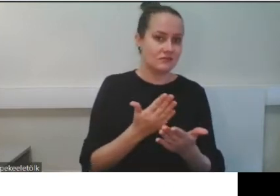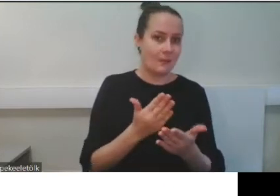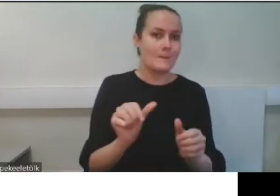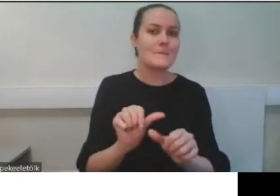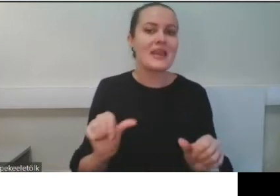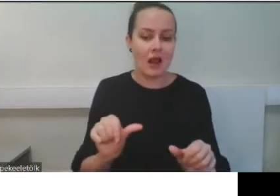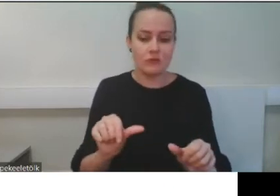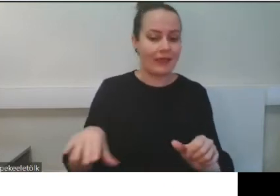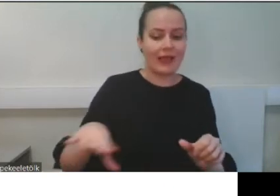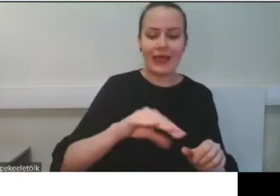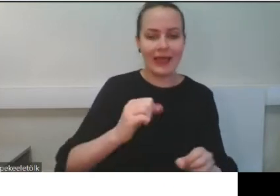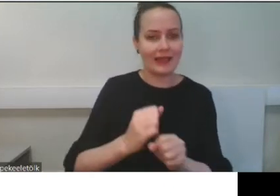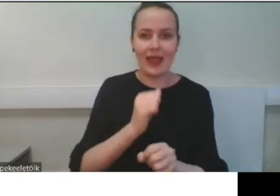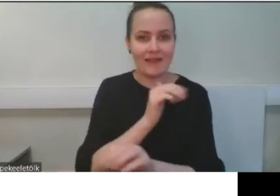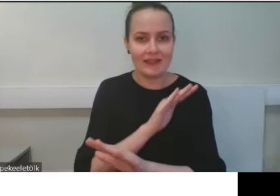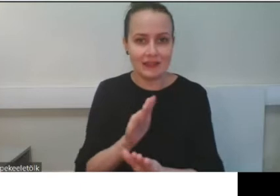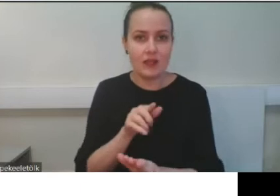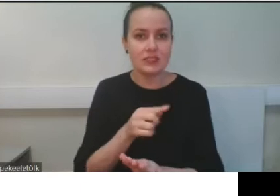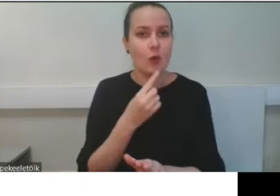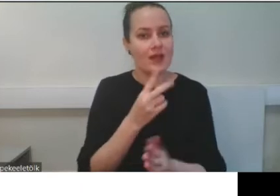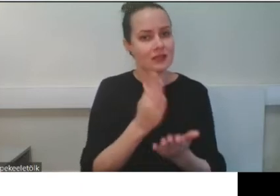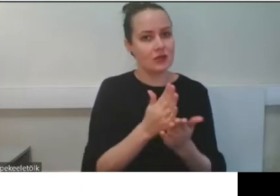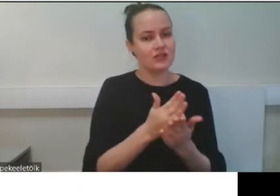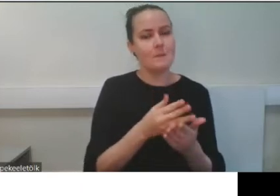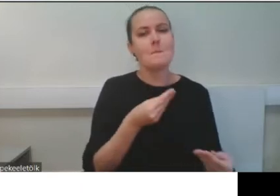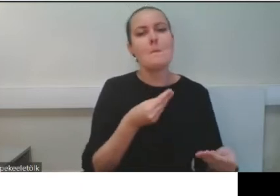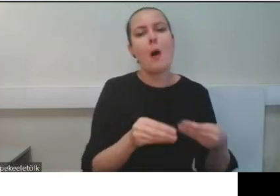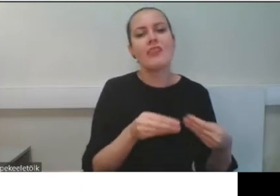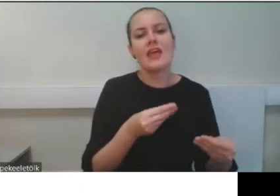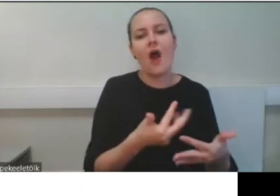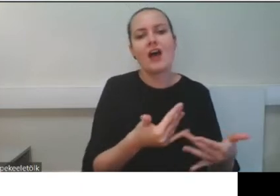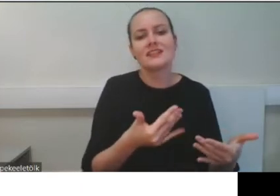vaadata, et nii nagu ennegi, et puudega ja puudete inimesed kokku.